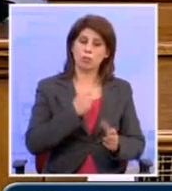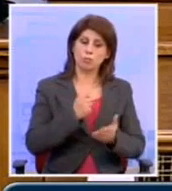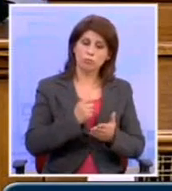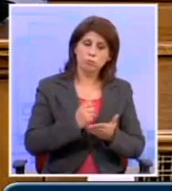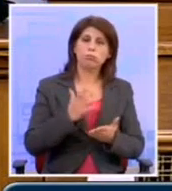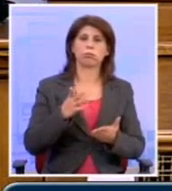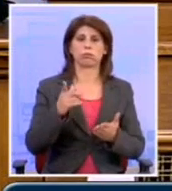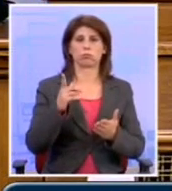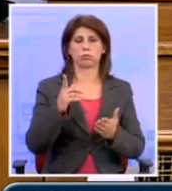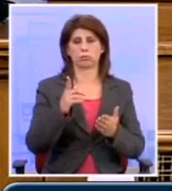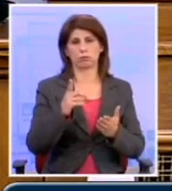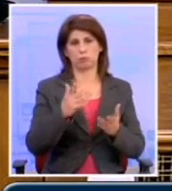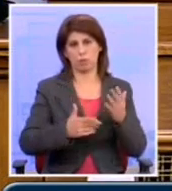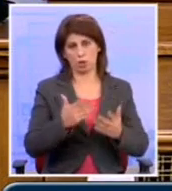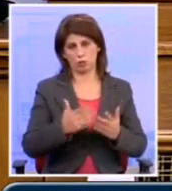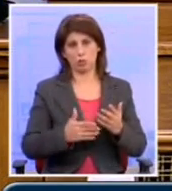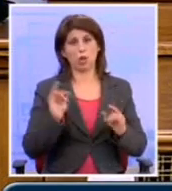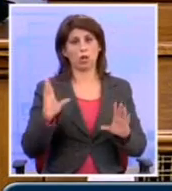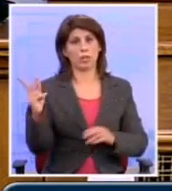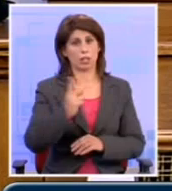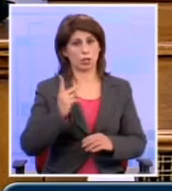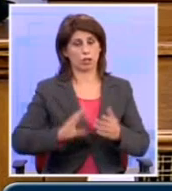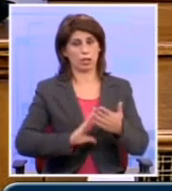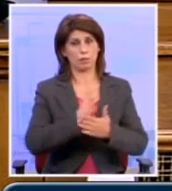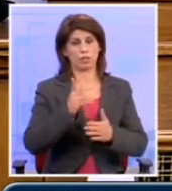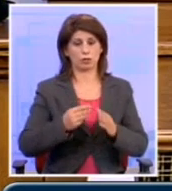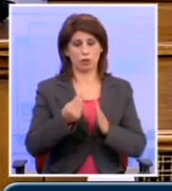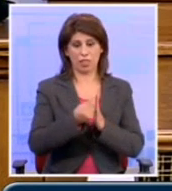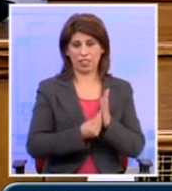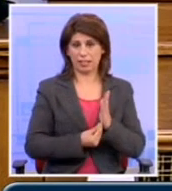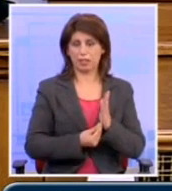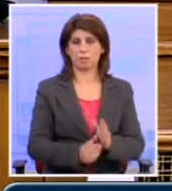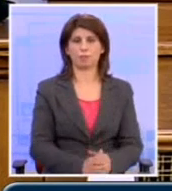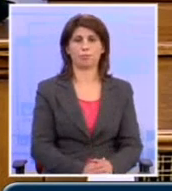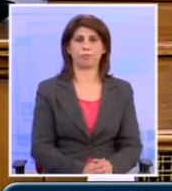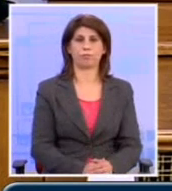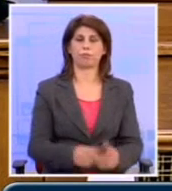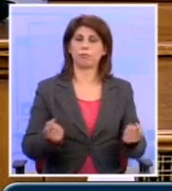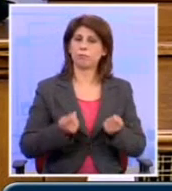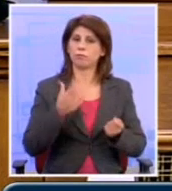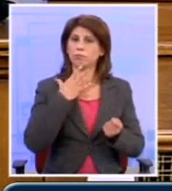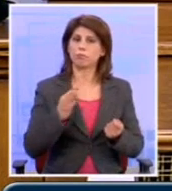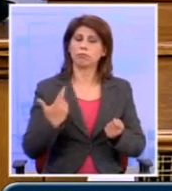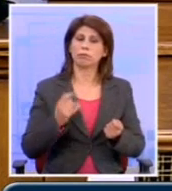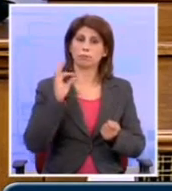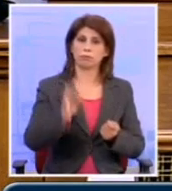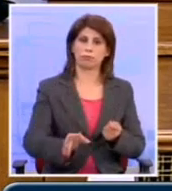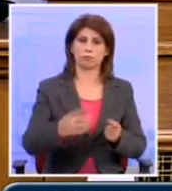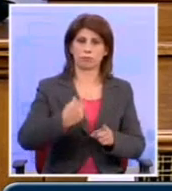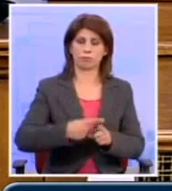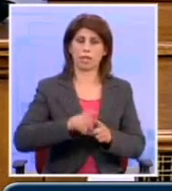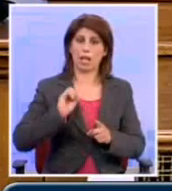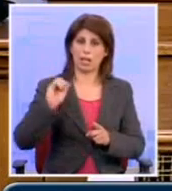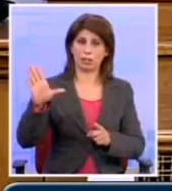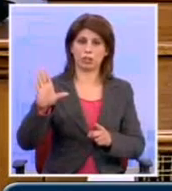προϋπολογισμούς, χωρίς κοινωνικούς και αναπτυξιακούς δείχτες. Έργα δηλαδή που έχουν οδηγήσει τη χώρα